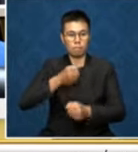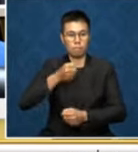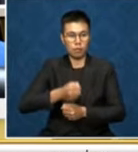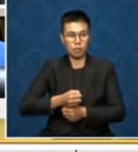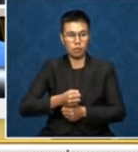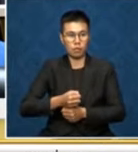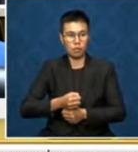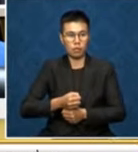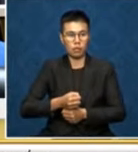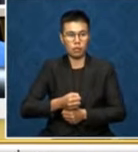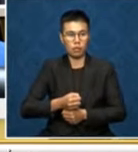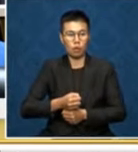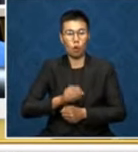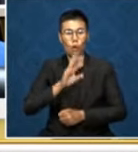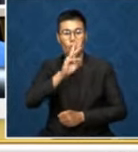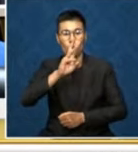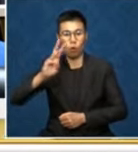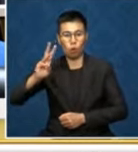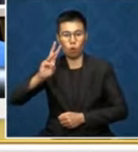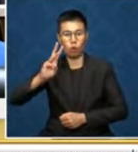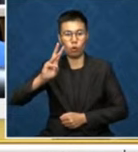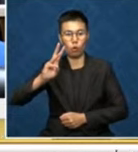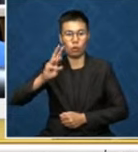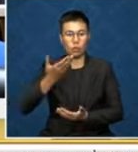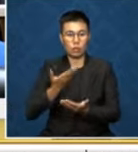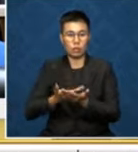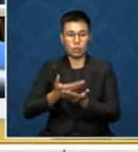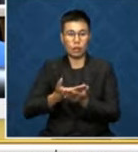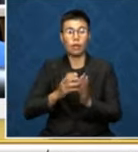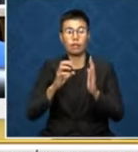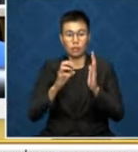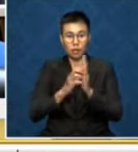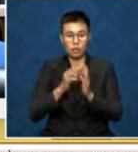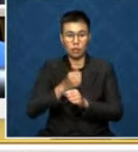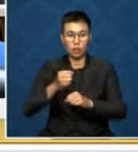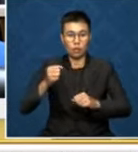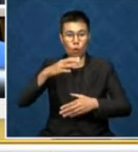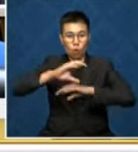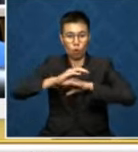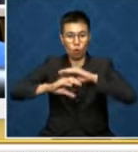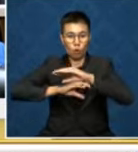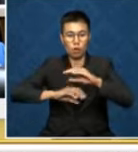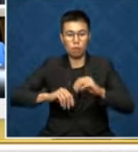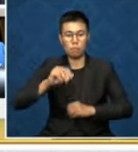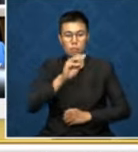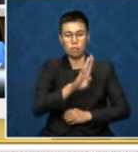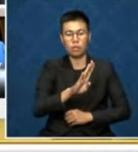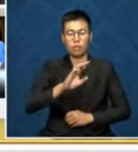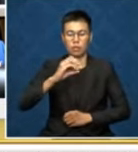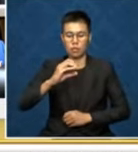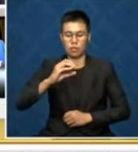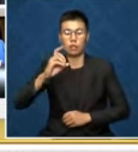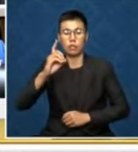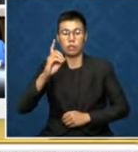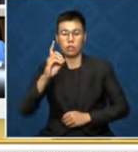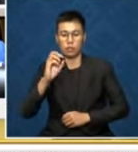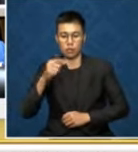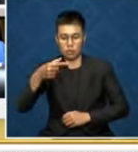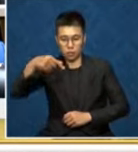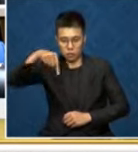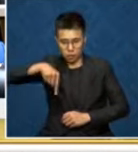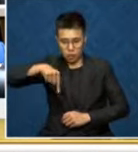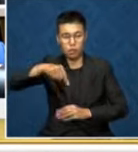งบประมาณงบกลางของปี66นะครับในการทำโครงการ BCG เศรษฐกิจ BCG นะครับเดี๋ยวผมจะเอา